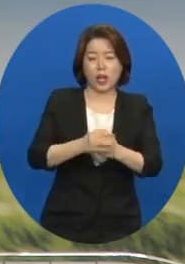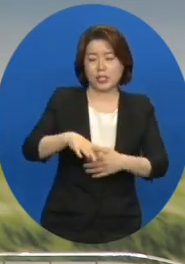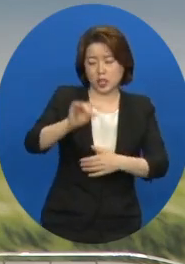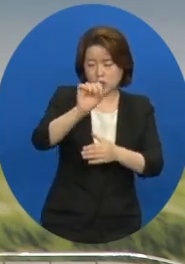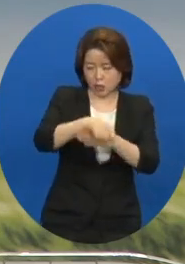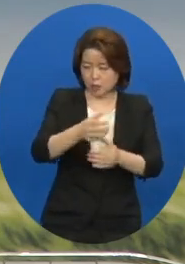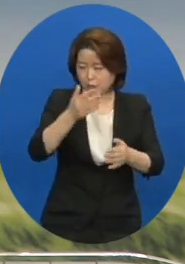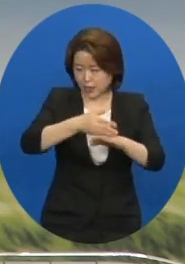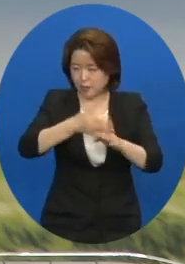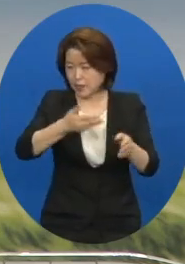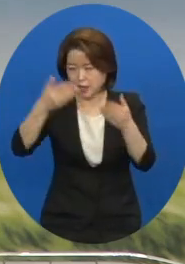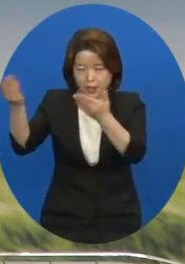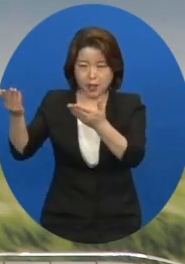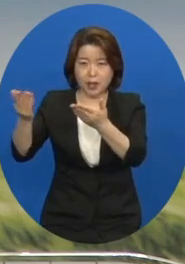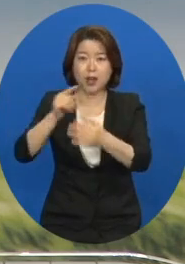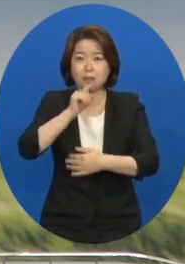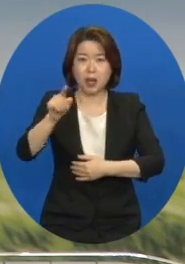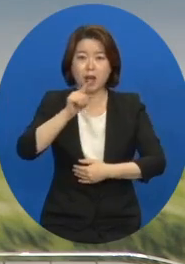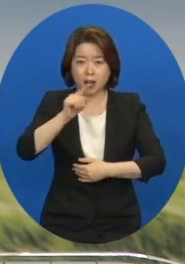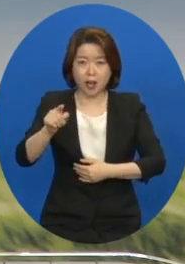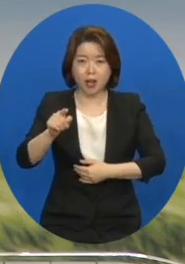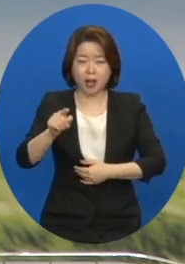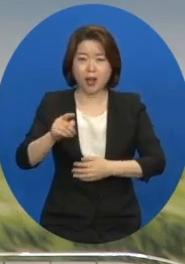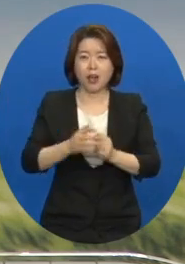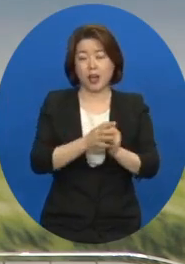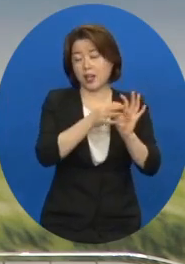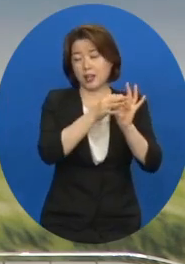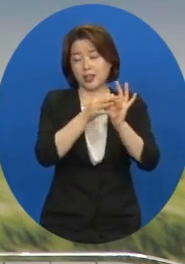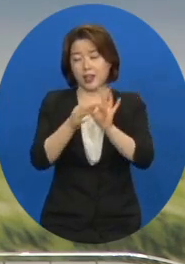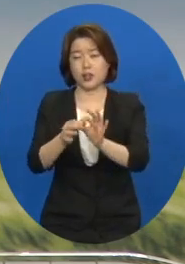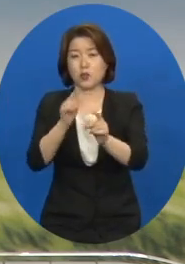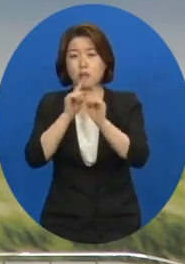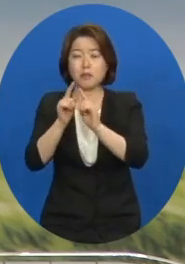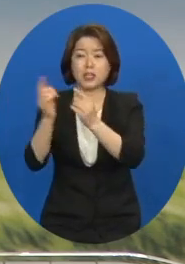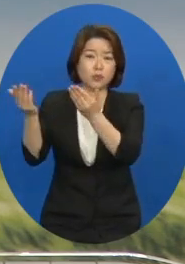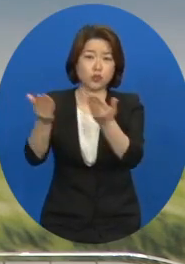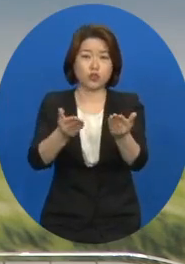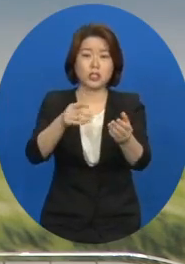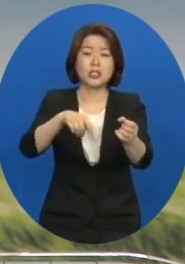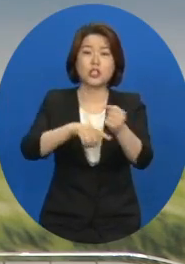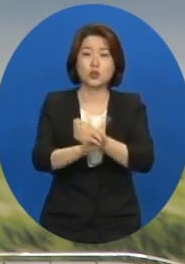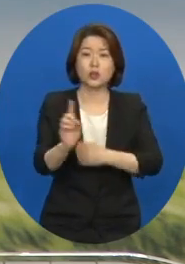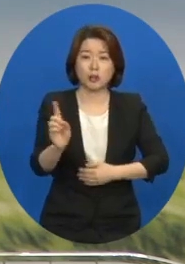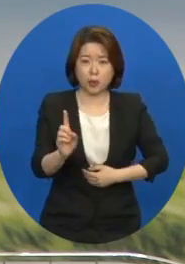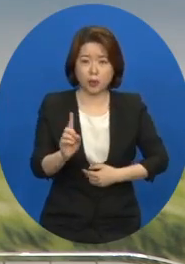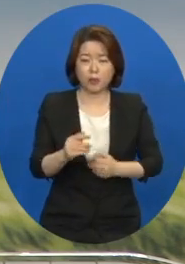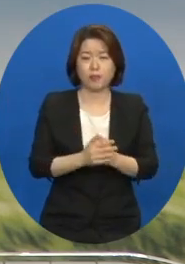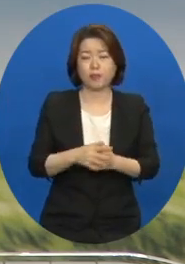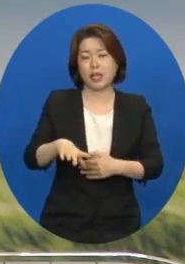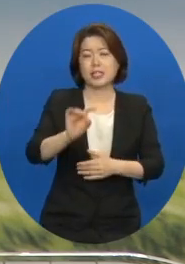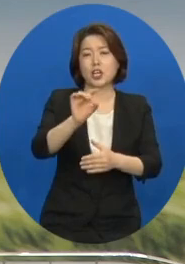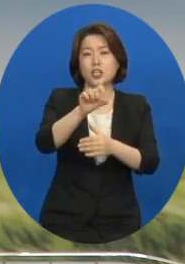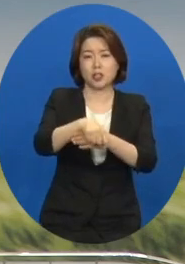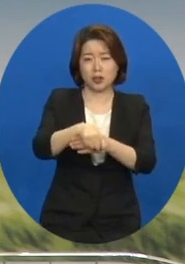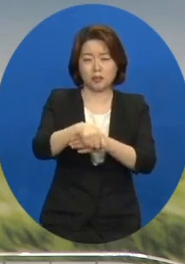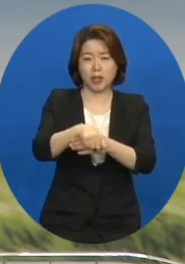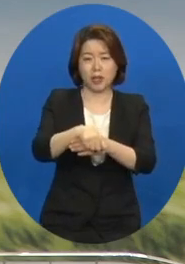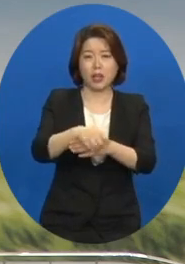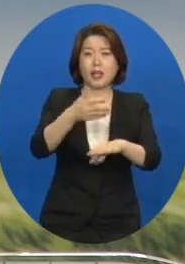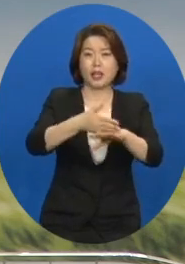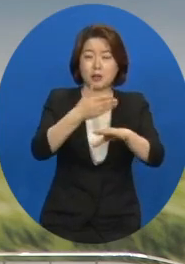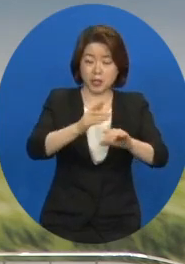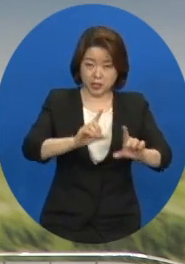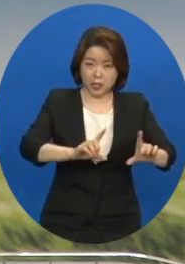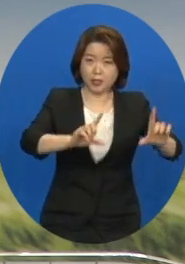감사하라, 첫 열매로 감사하라 계속 그렇게 말씀하신 이유는 그첫 열매 감사하는